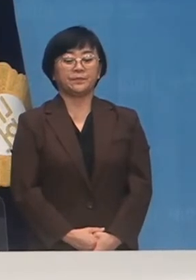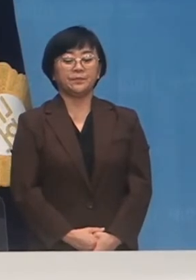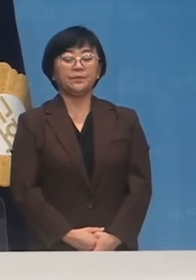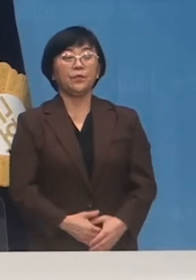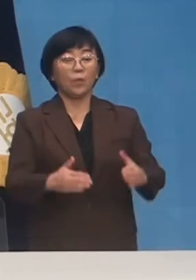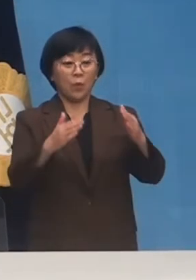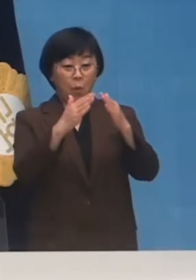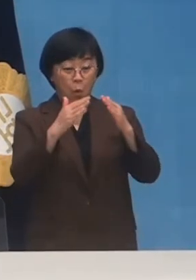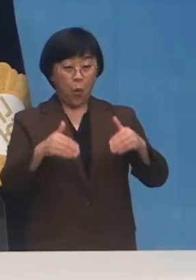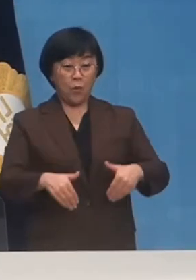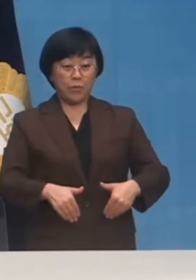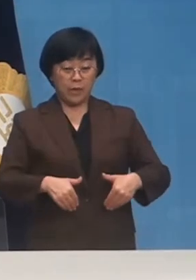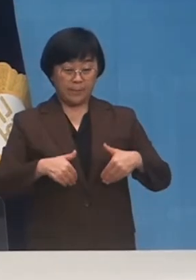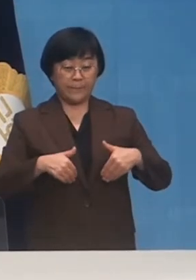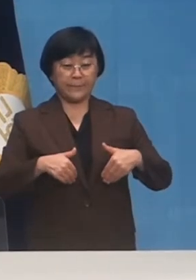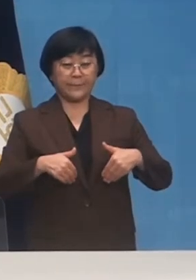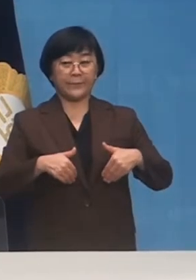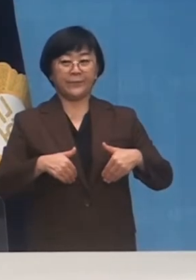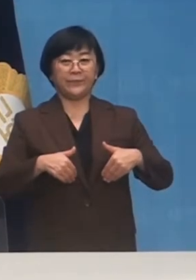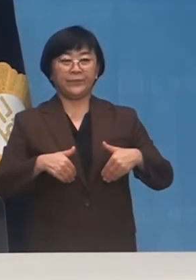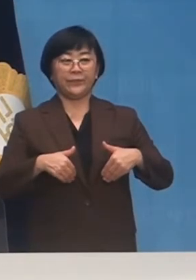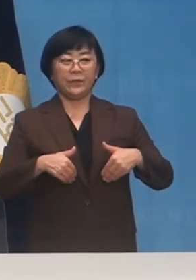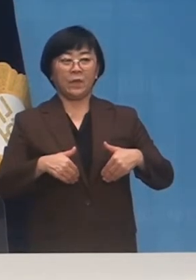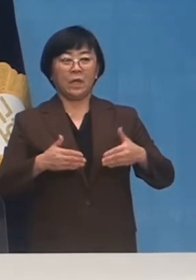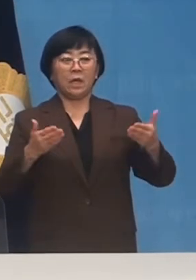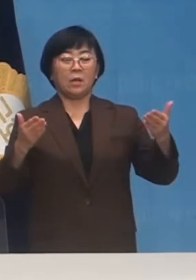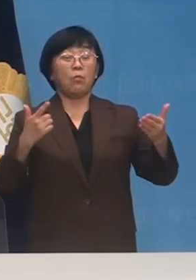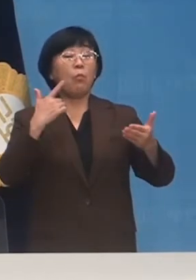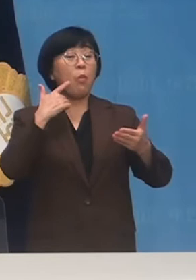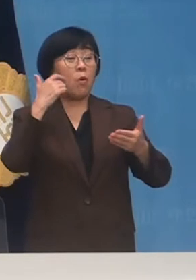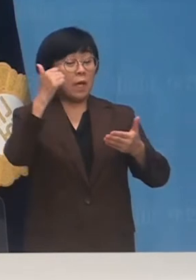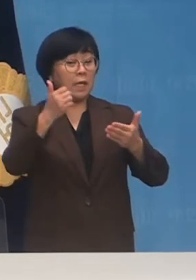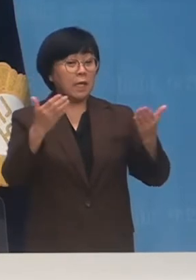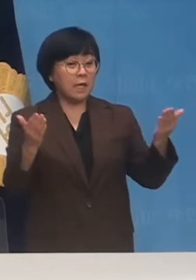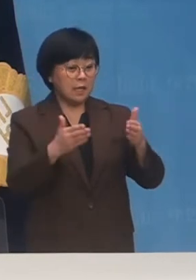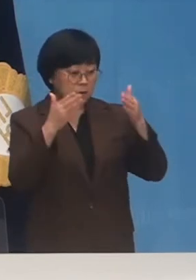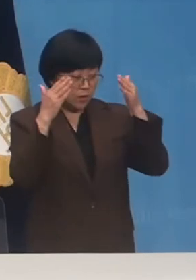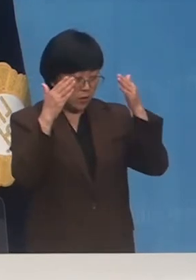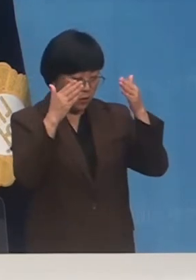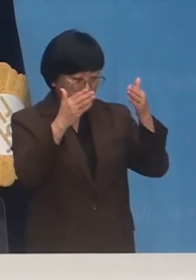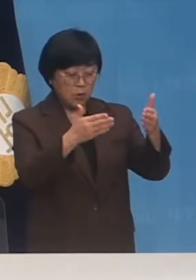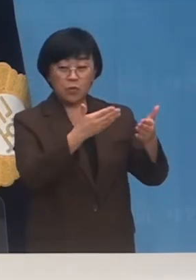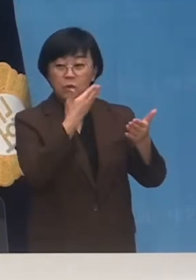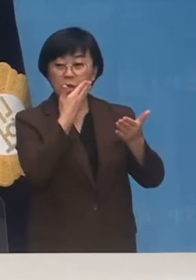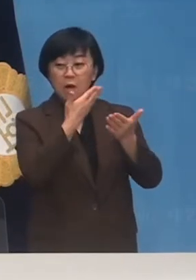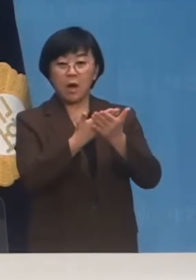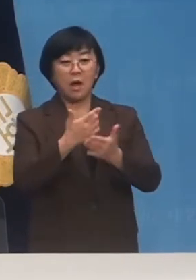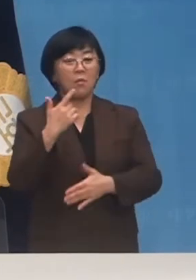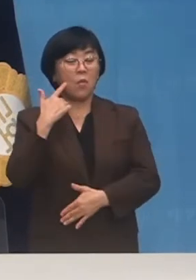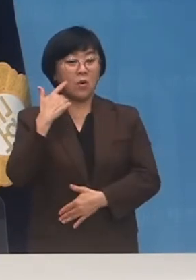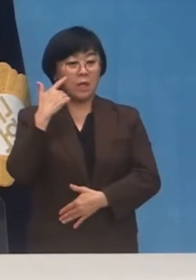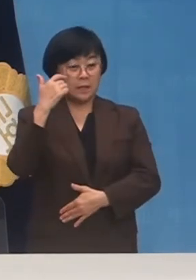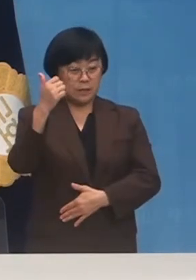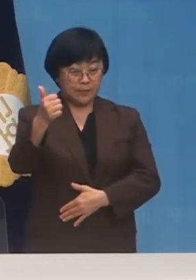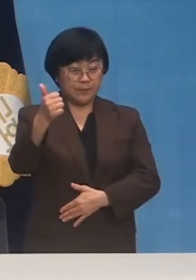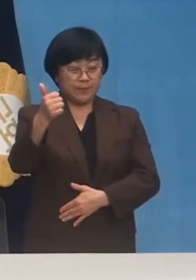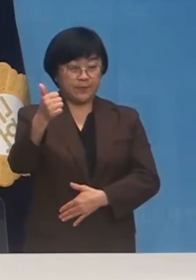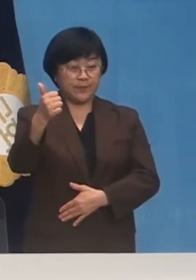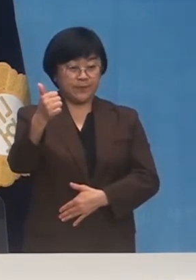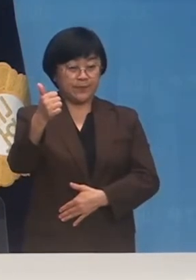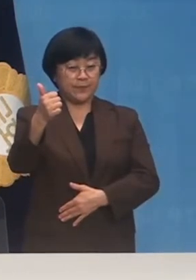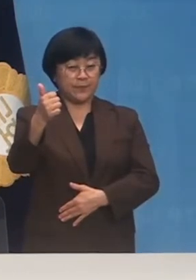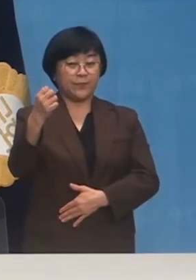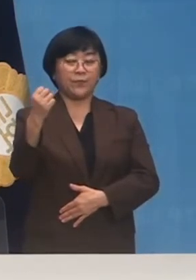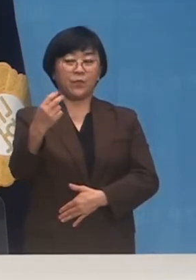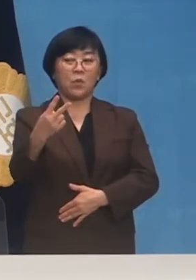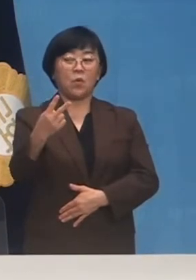호남에서 평소 목회 전념하시는 우리 공개하는 우리 목회자님들께서